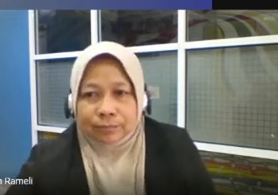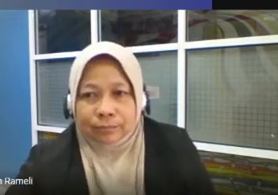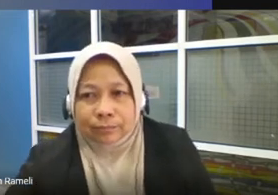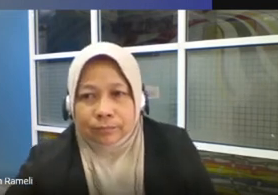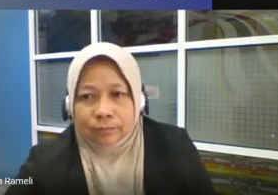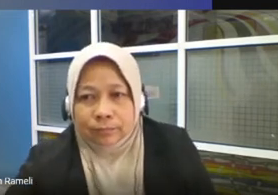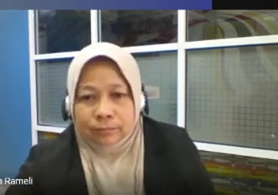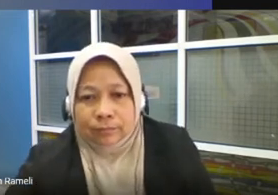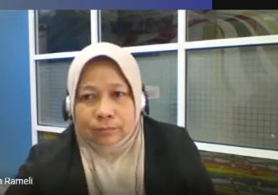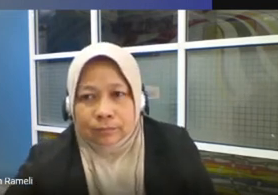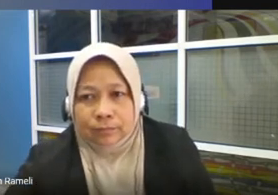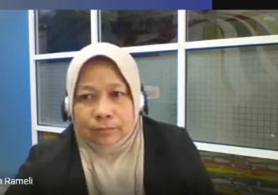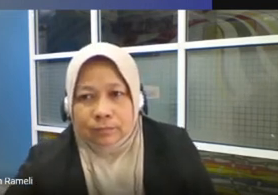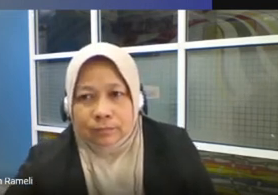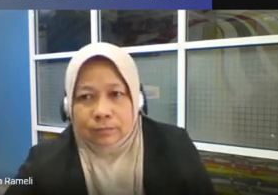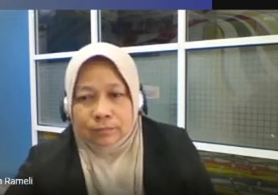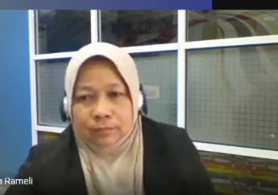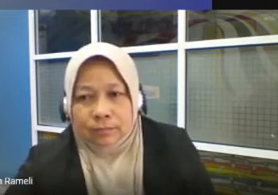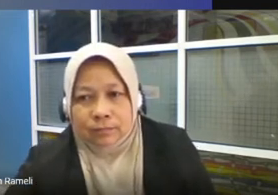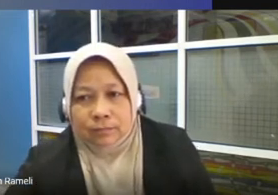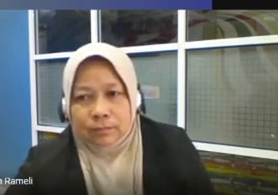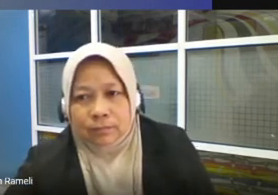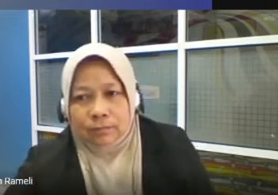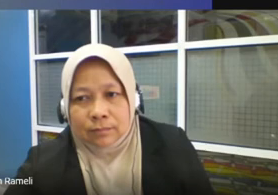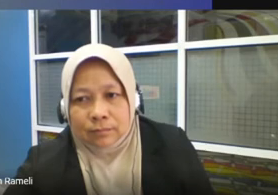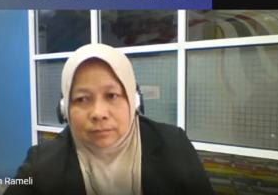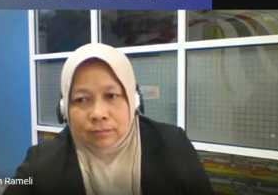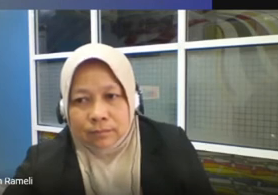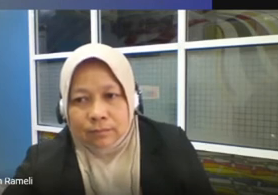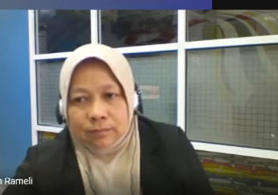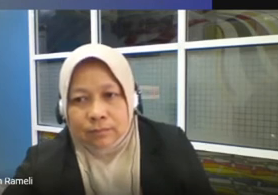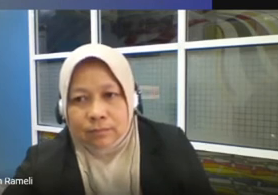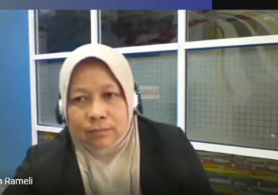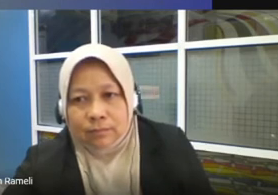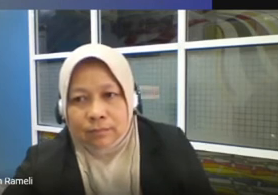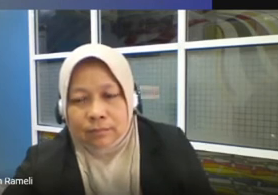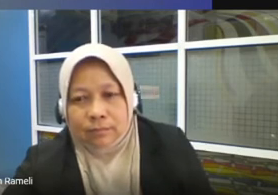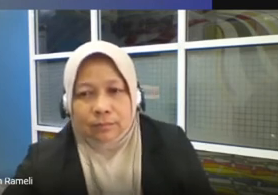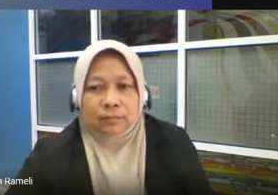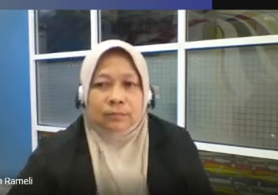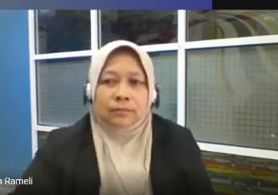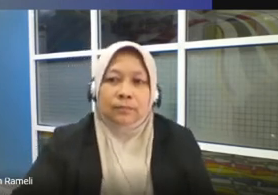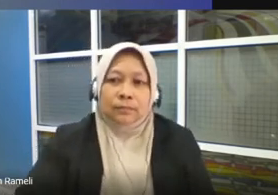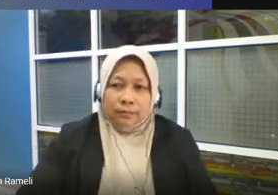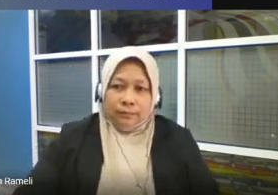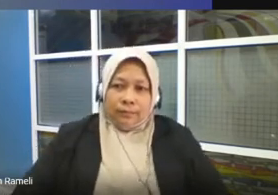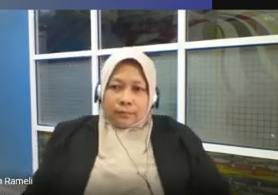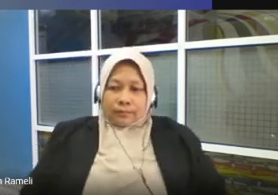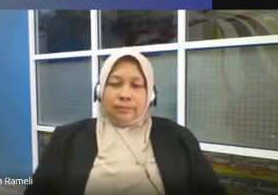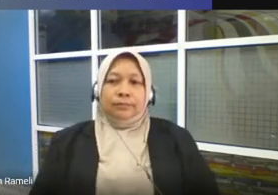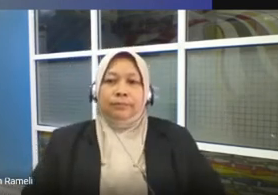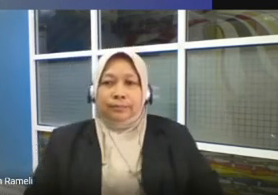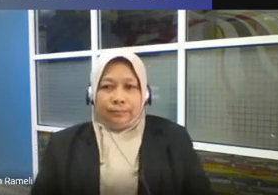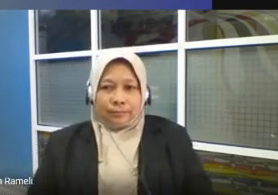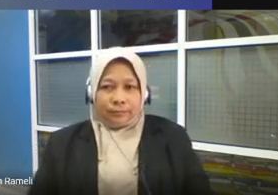Okay, ataupun saya kena berdiri ke belakang sikit kot. Either one tu saya kata tadi adjust, either one. Either one